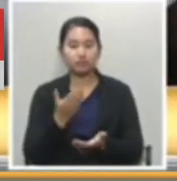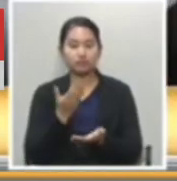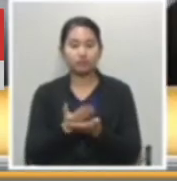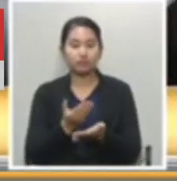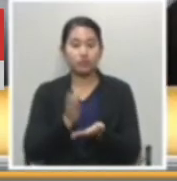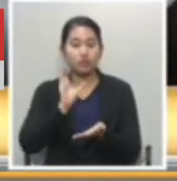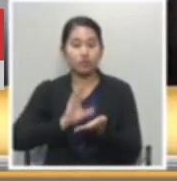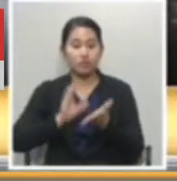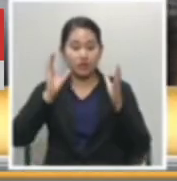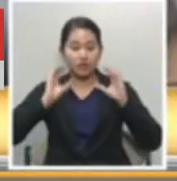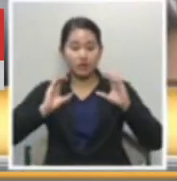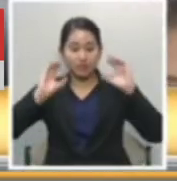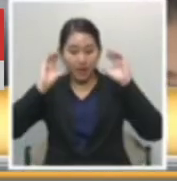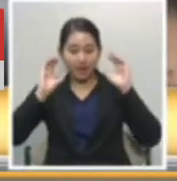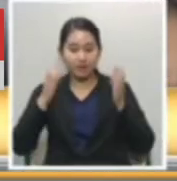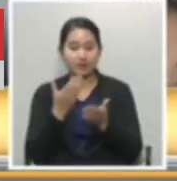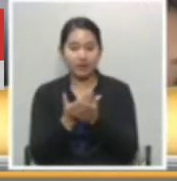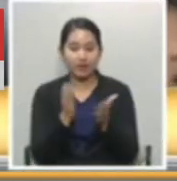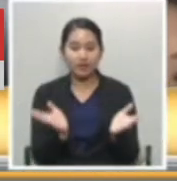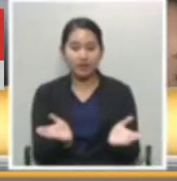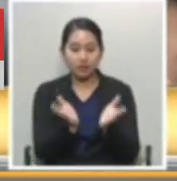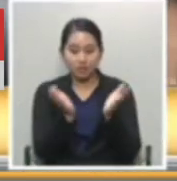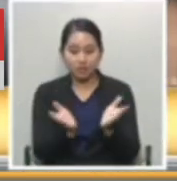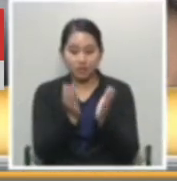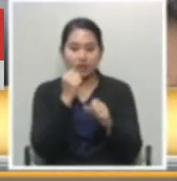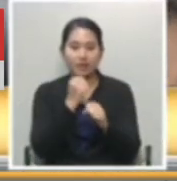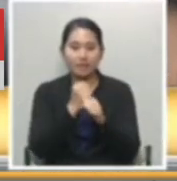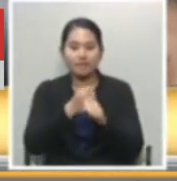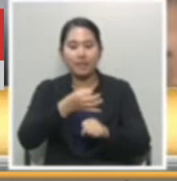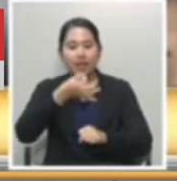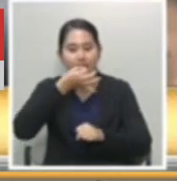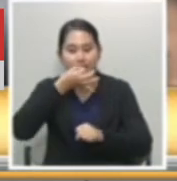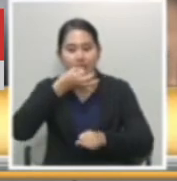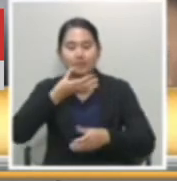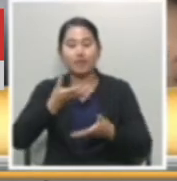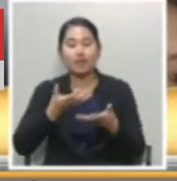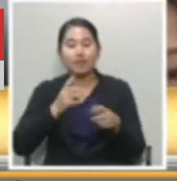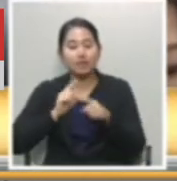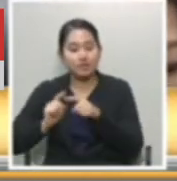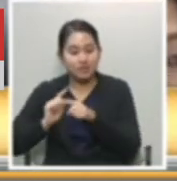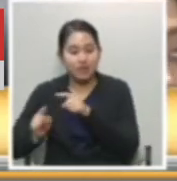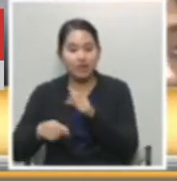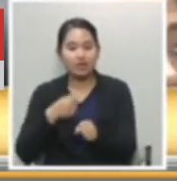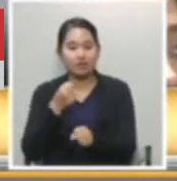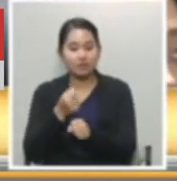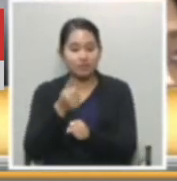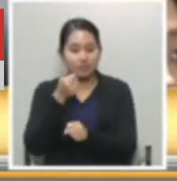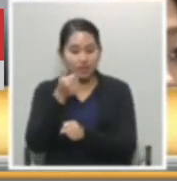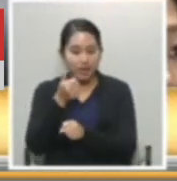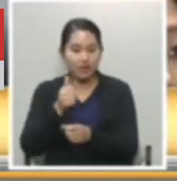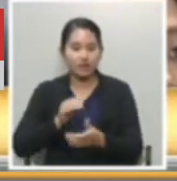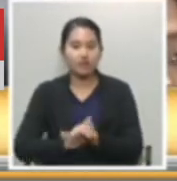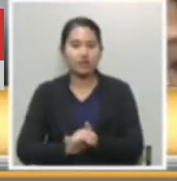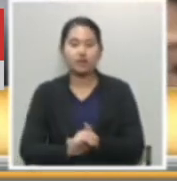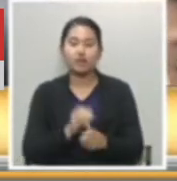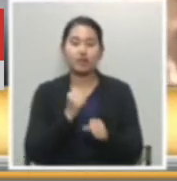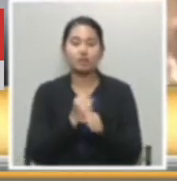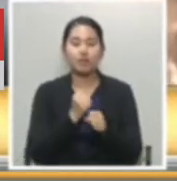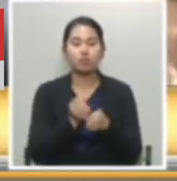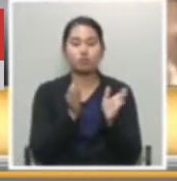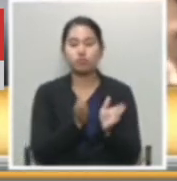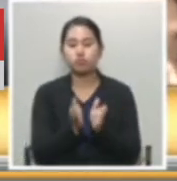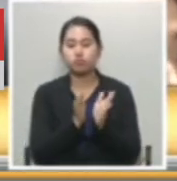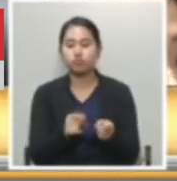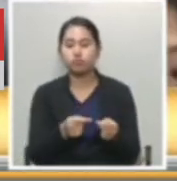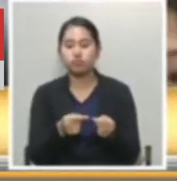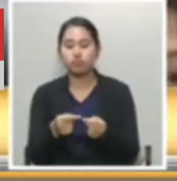ที่รัฐให้เนี่ยไปต่อยอดทำมาหากินเกิดการผลิตนะครับอย่างต่อเนื่องแล้วก็ยั่ง